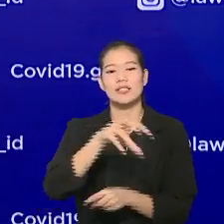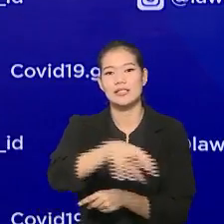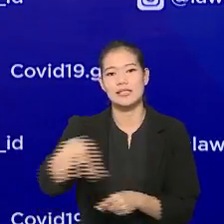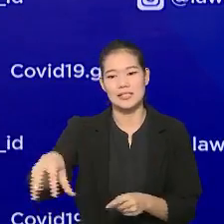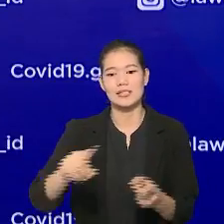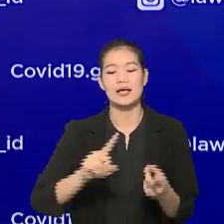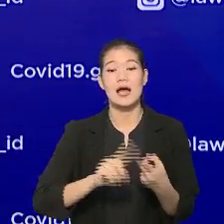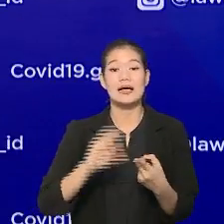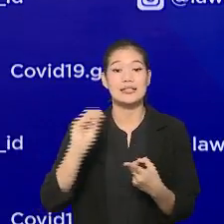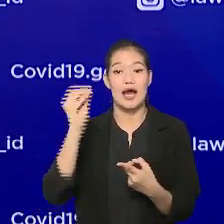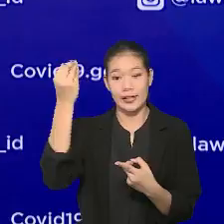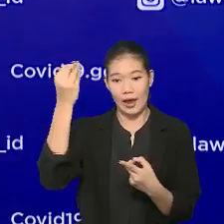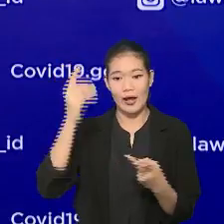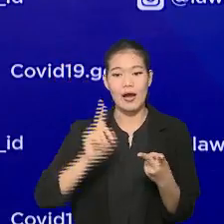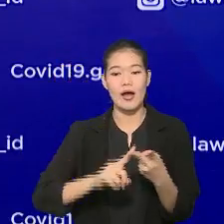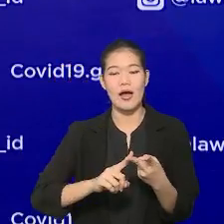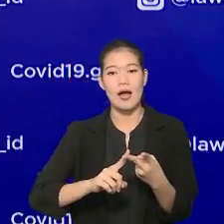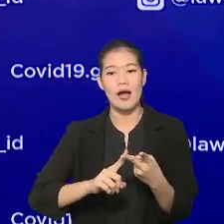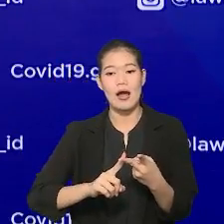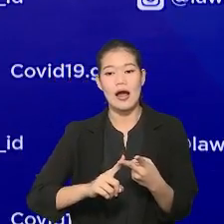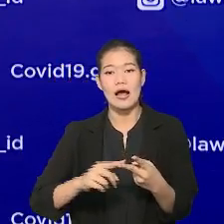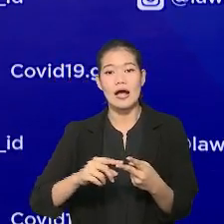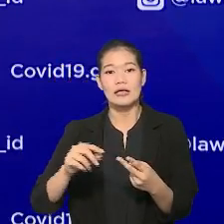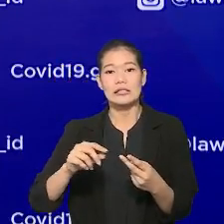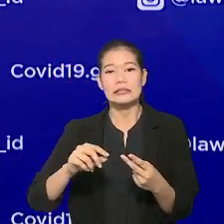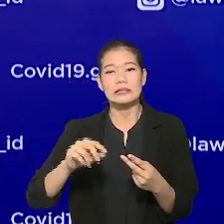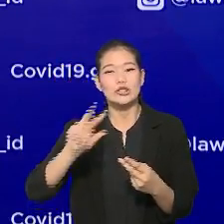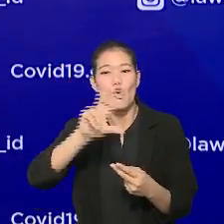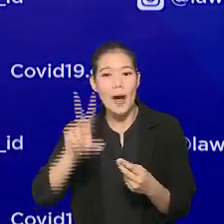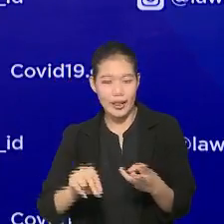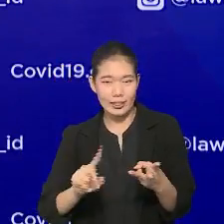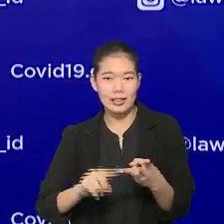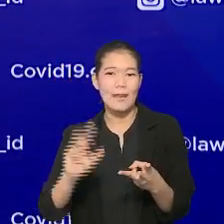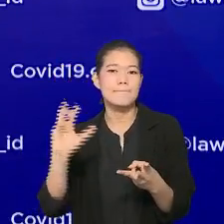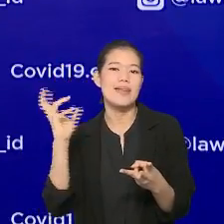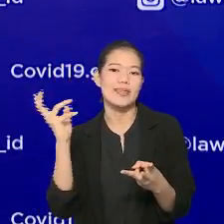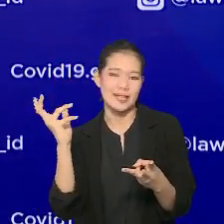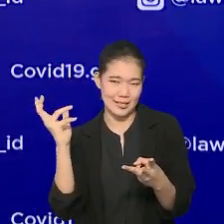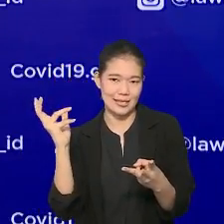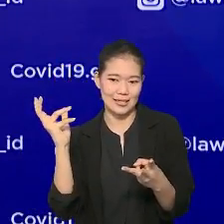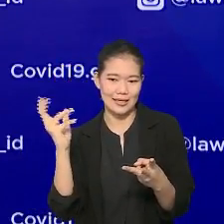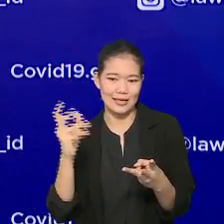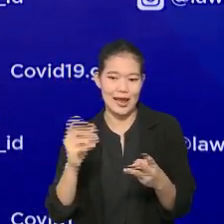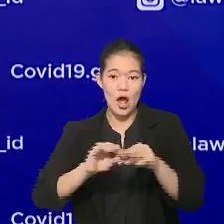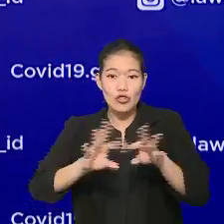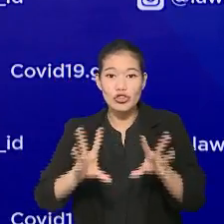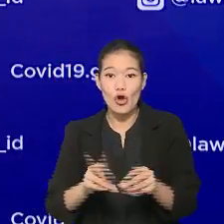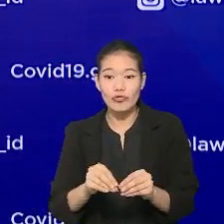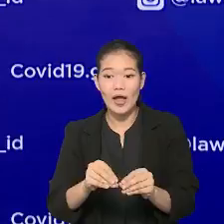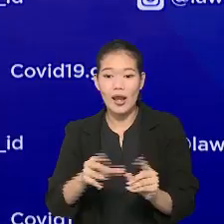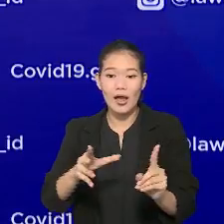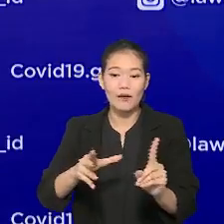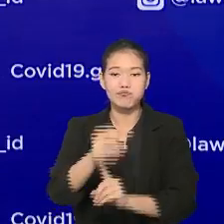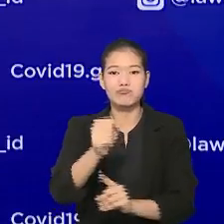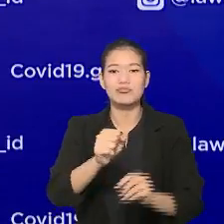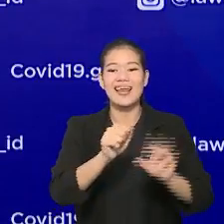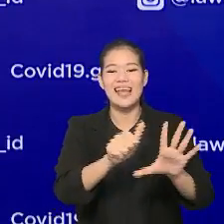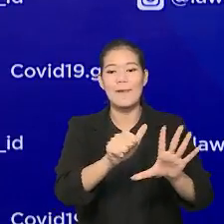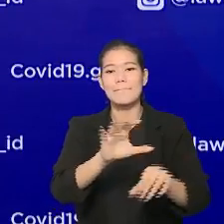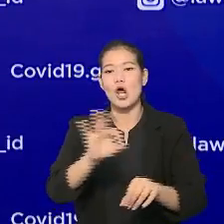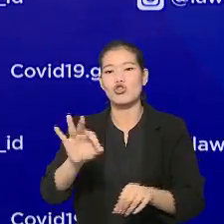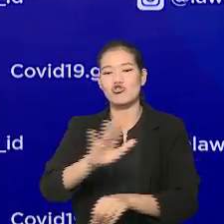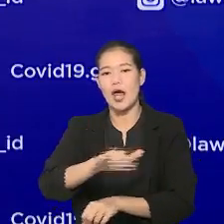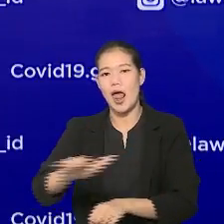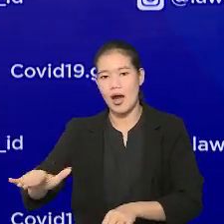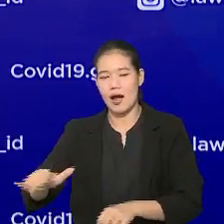yaitu DKI Jakarta, Provinsi Jawa Barat, dan Provinsi Banten, dengan total jumlah sasaran sebanyak 600